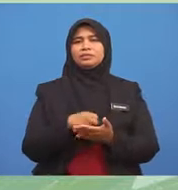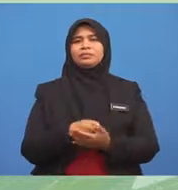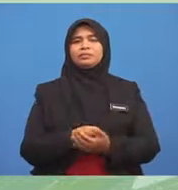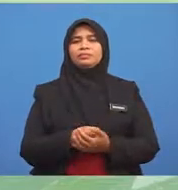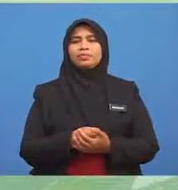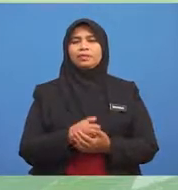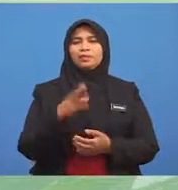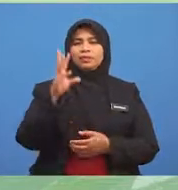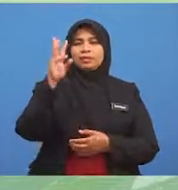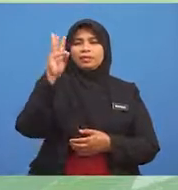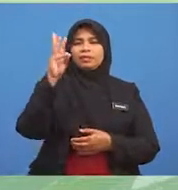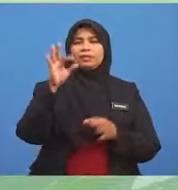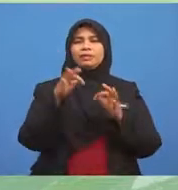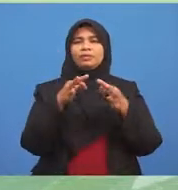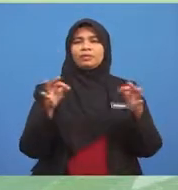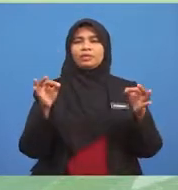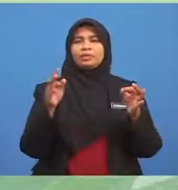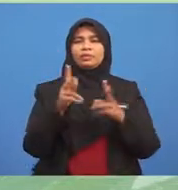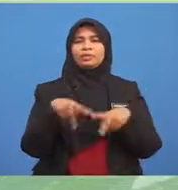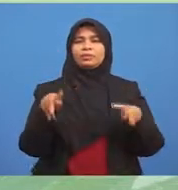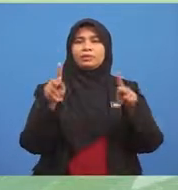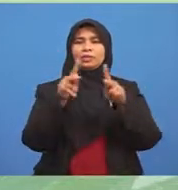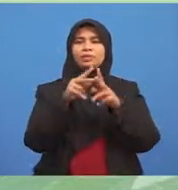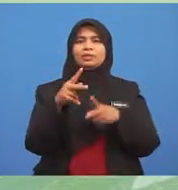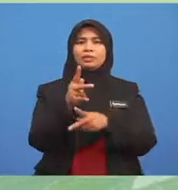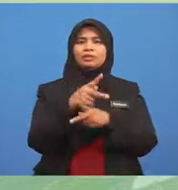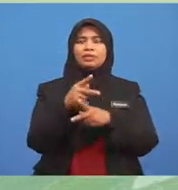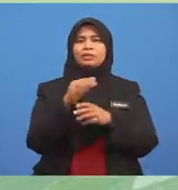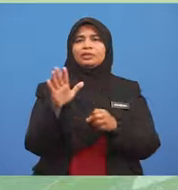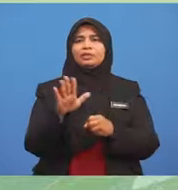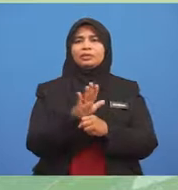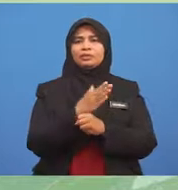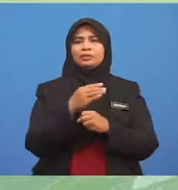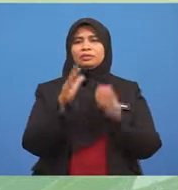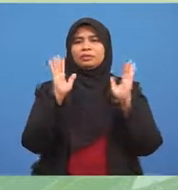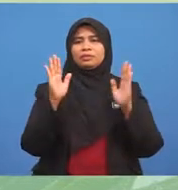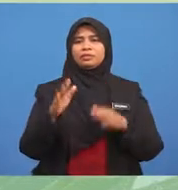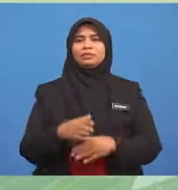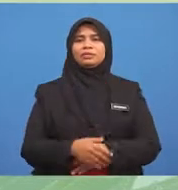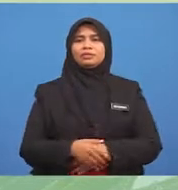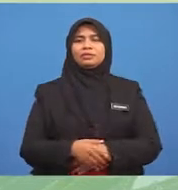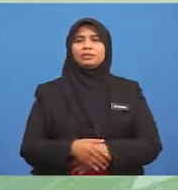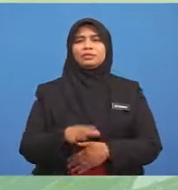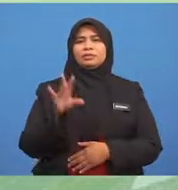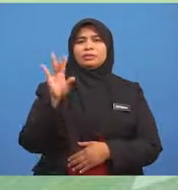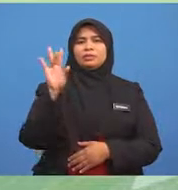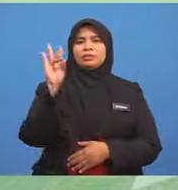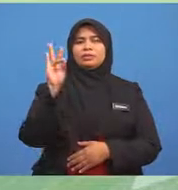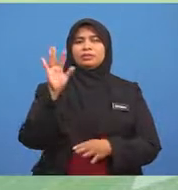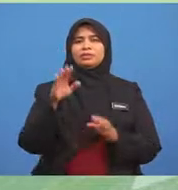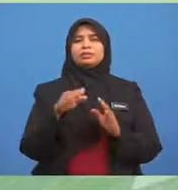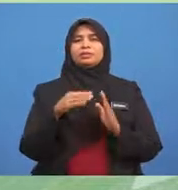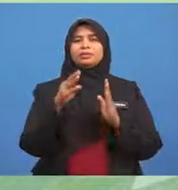Keenam, menghuraikan kepentingan menjaga kesempurnaan solat. Dan ketujuh, iaitu